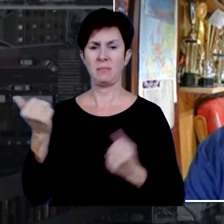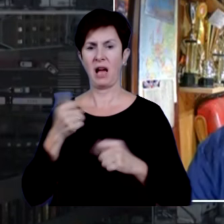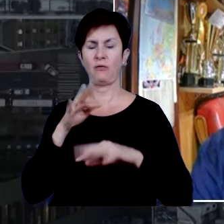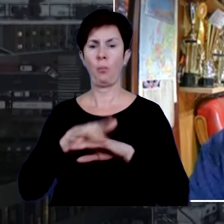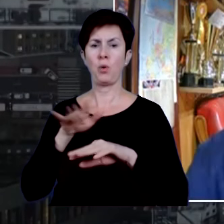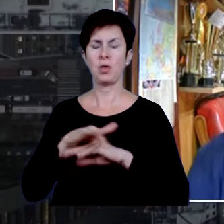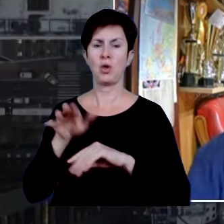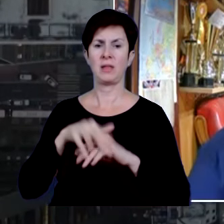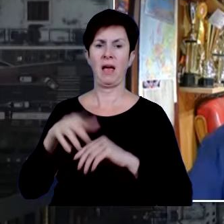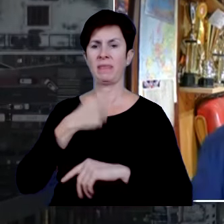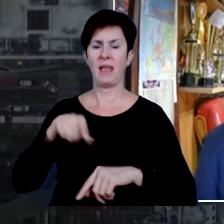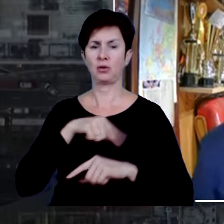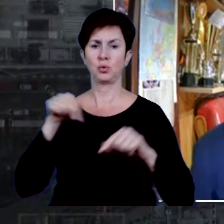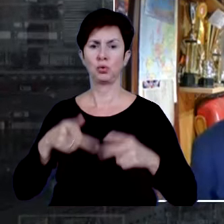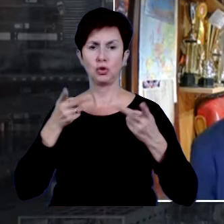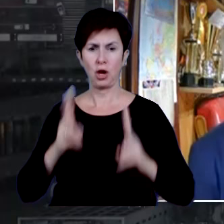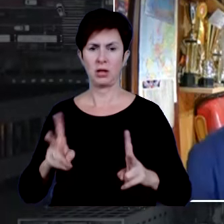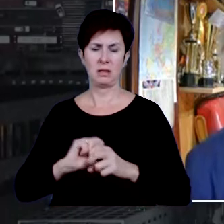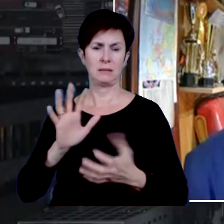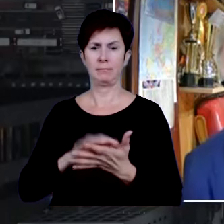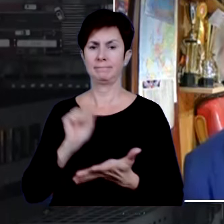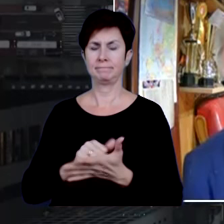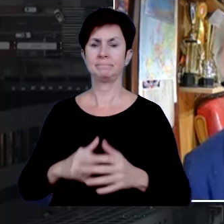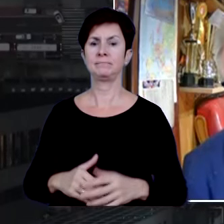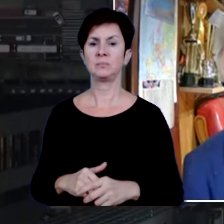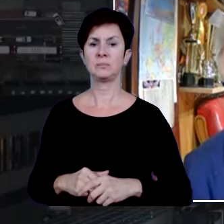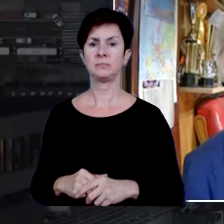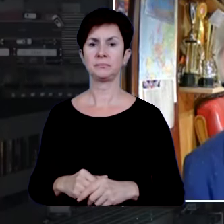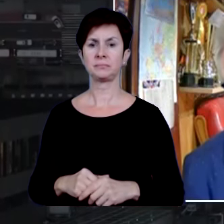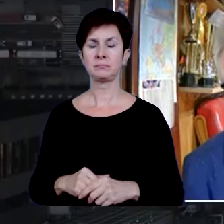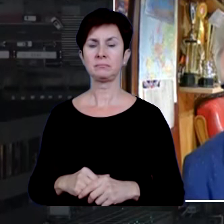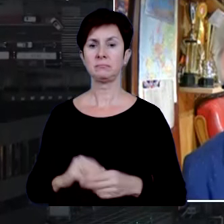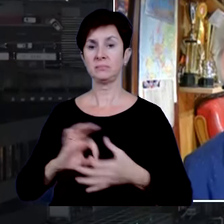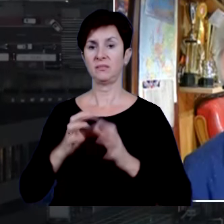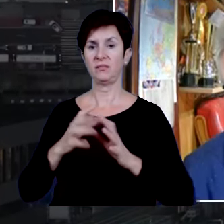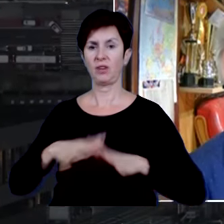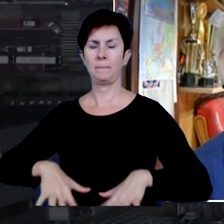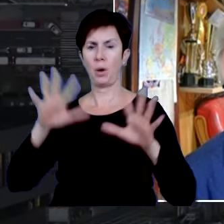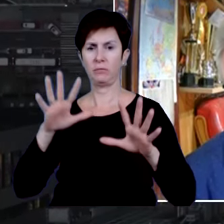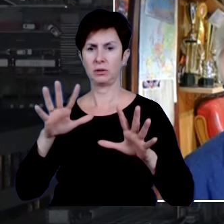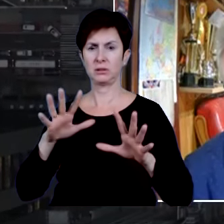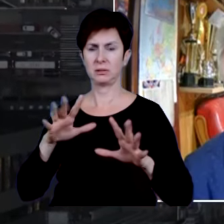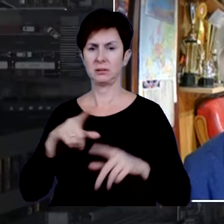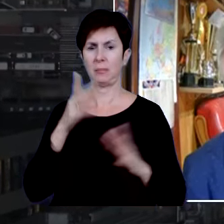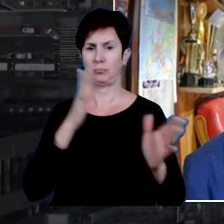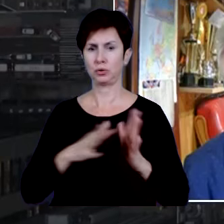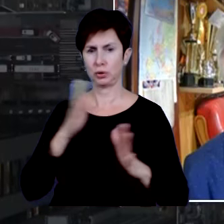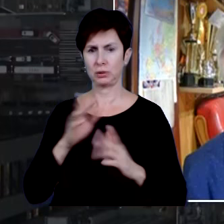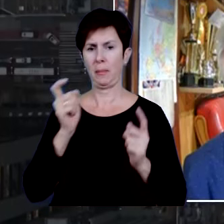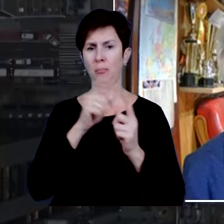naszą rzeczywistość, która jest tragiczna. Nawet ta powódź, o której pan powiedział jako ostatni punkt, pan się przygotował i wypunktował